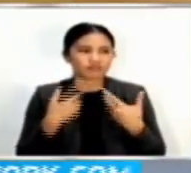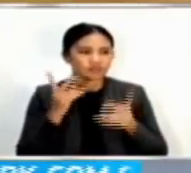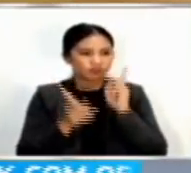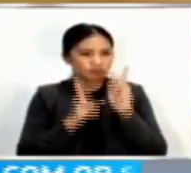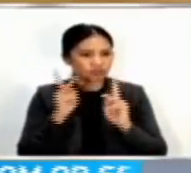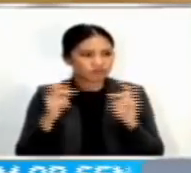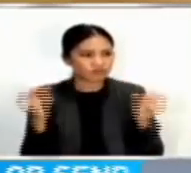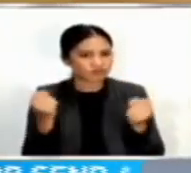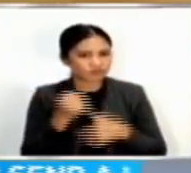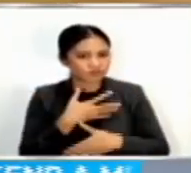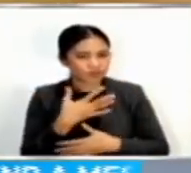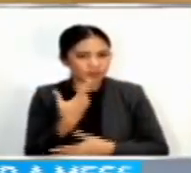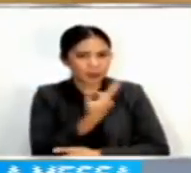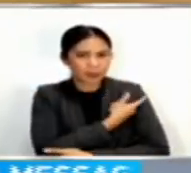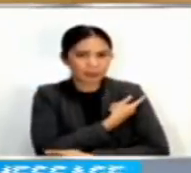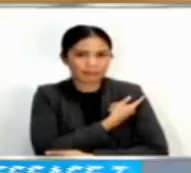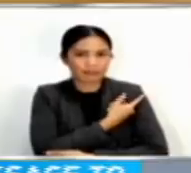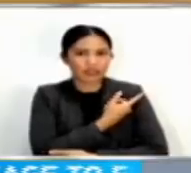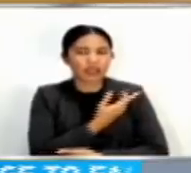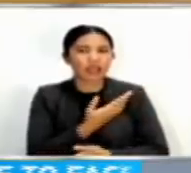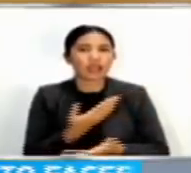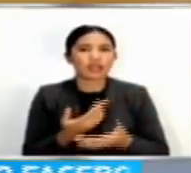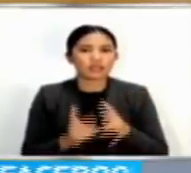magpabakuna kaya nagkaroon ng resurgence?